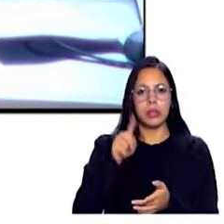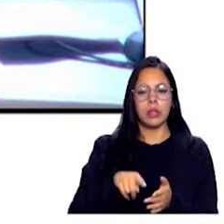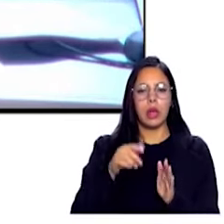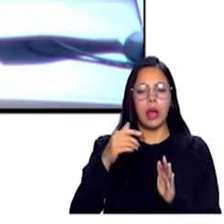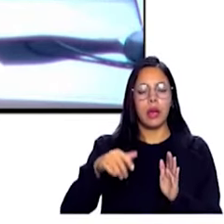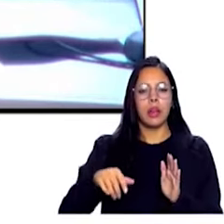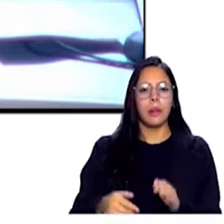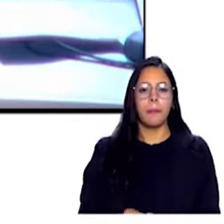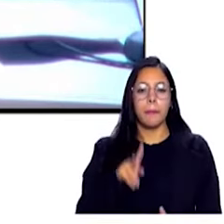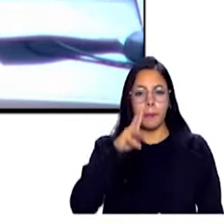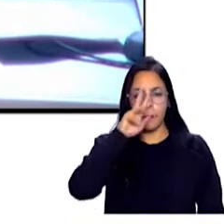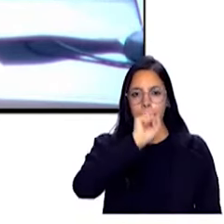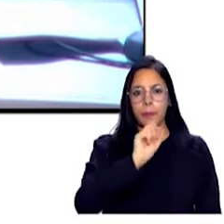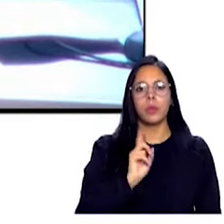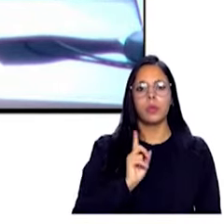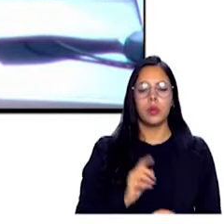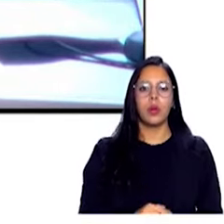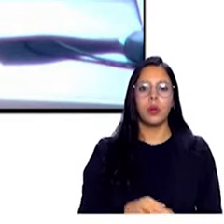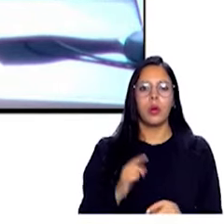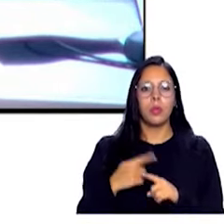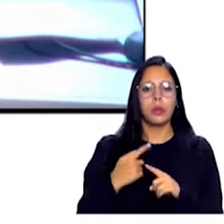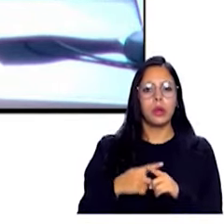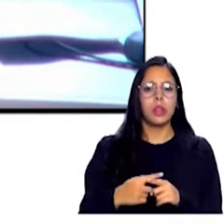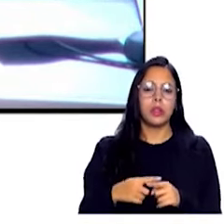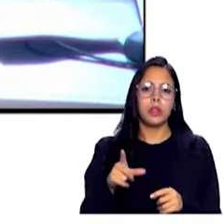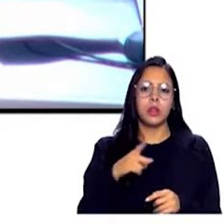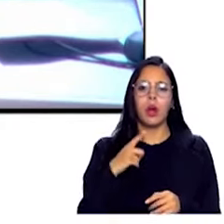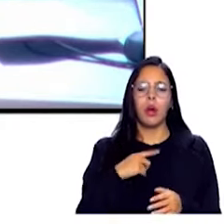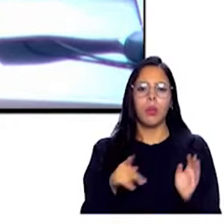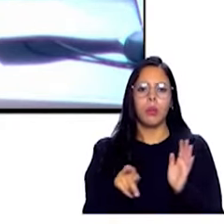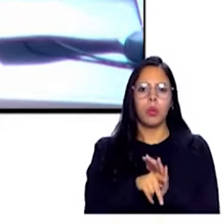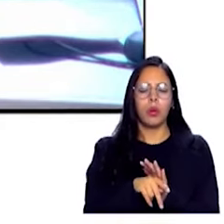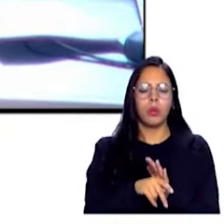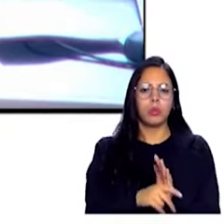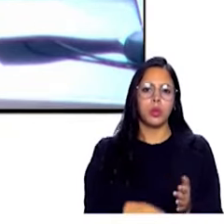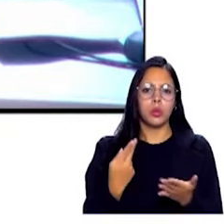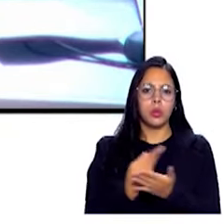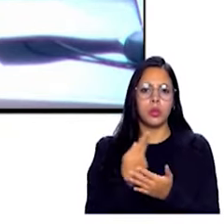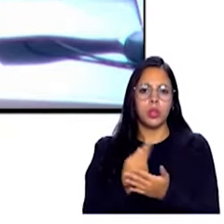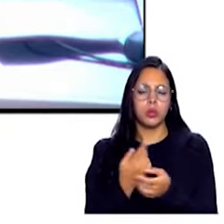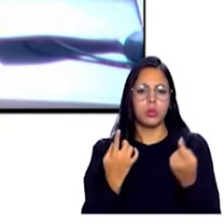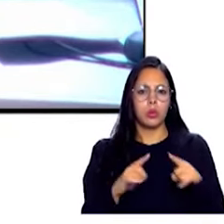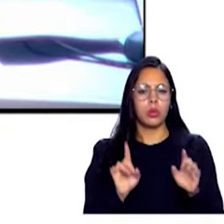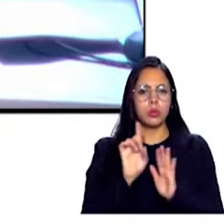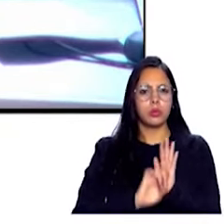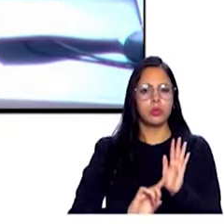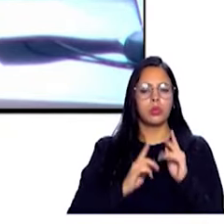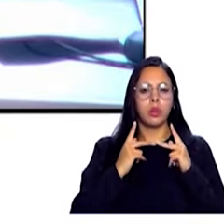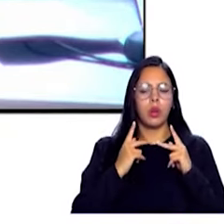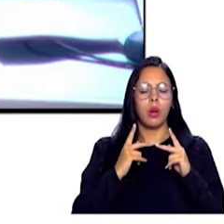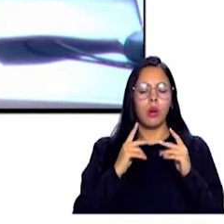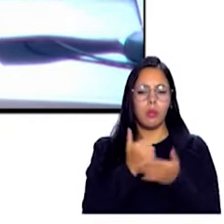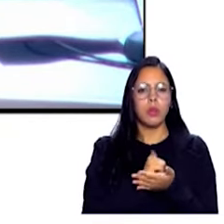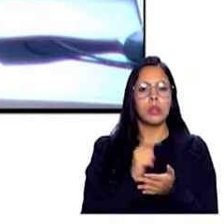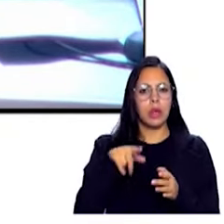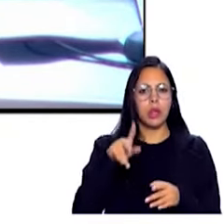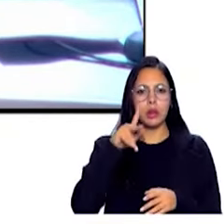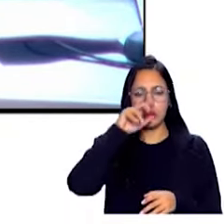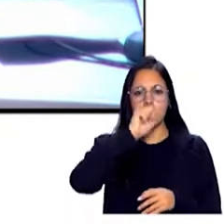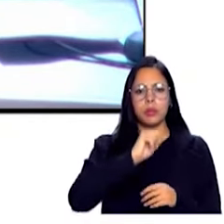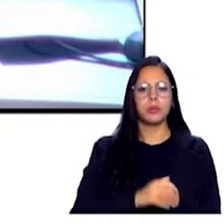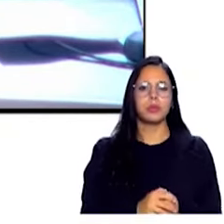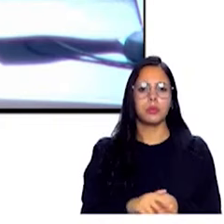grave donc ça été extrêmement critiqué ET donc on a fait comme l'on fait généralement en France lorsqu'il y a des